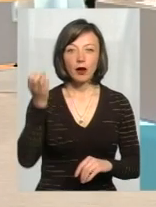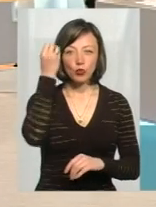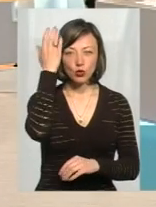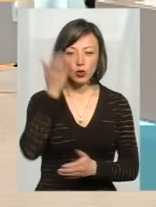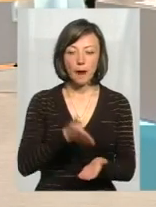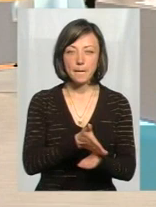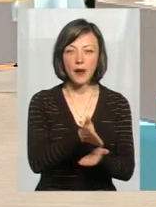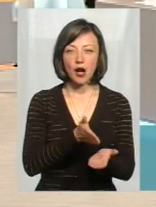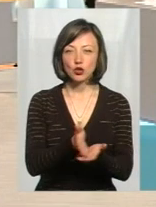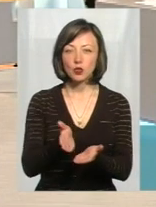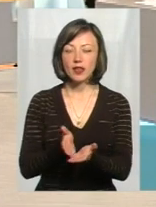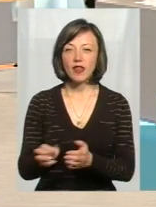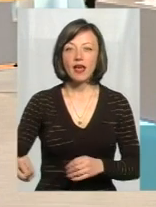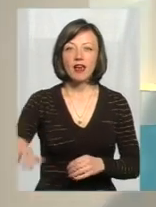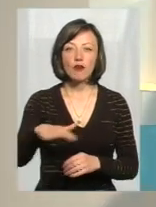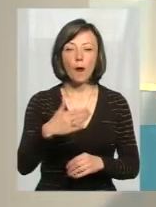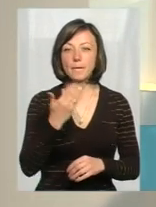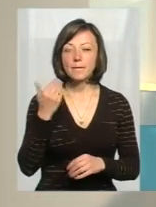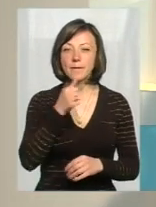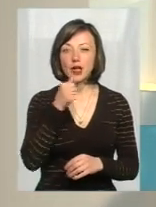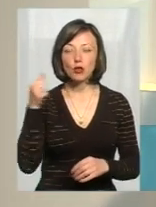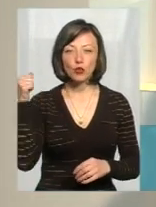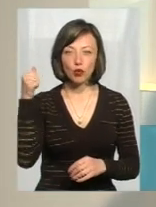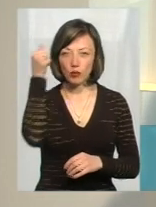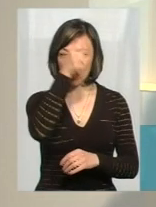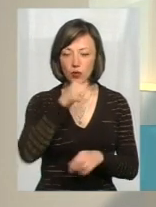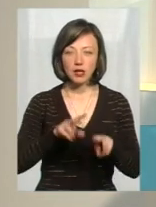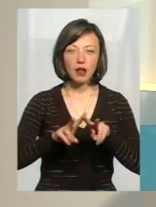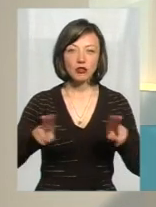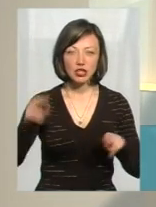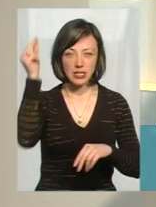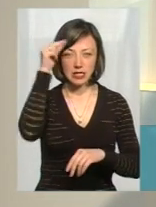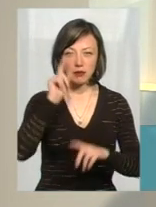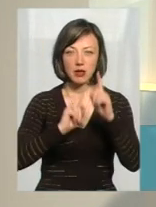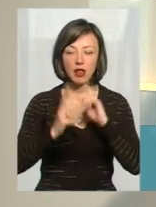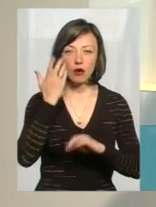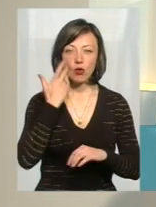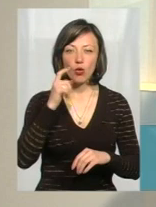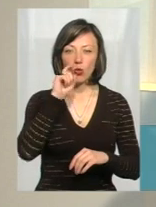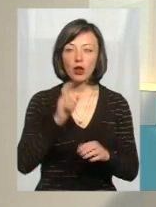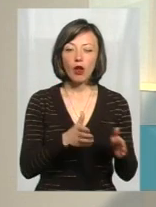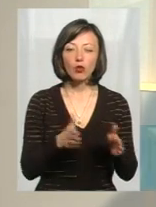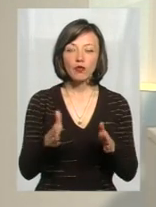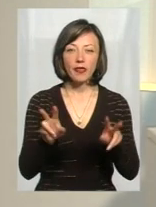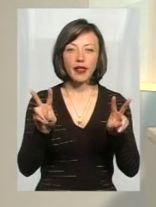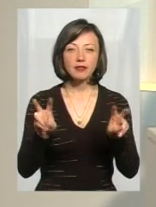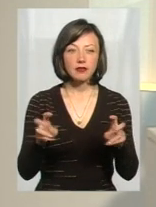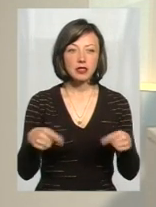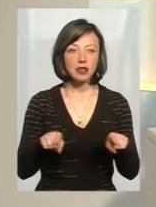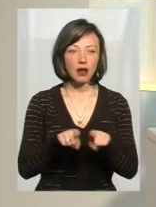маршрутів Європи. Минулого року був аналогічний семінар, коли Україна готувалась. А він називався так,